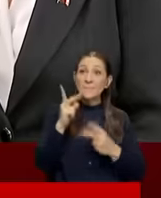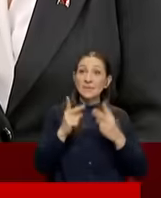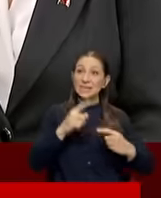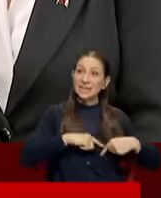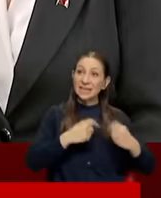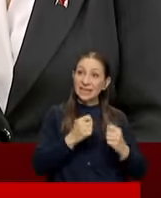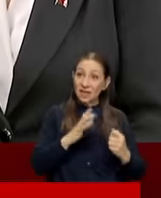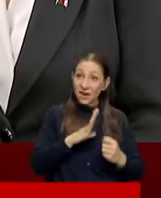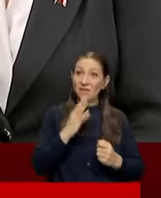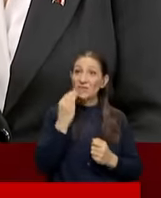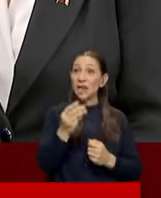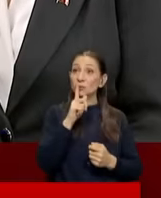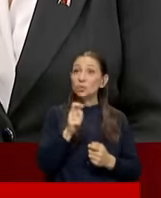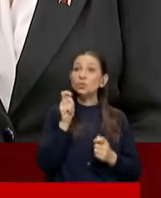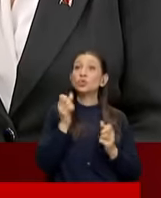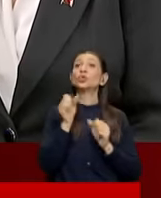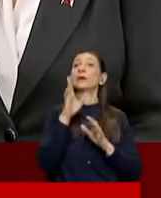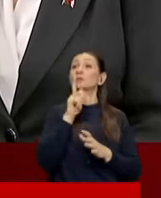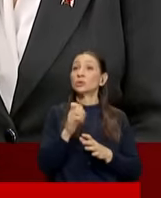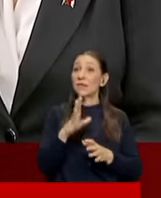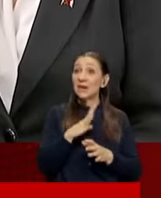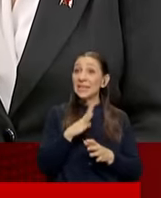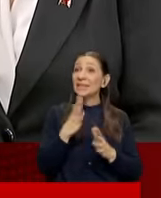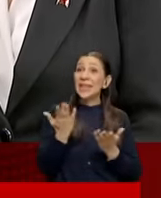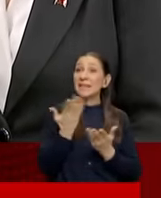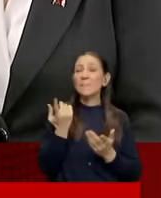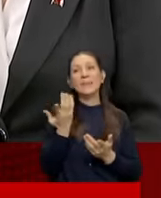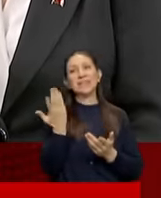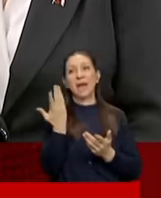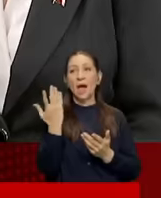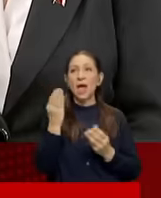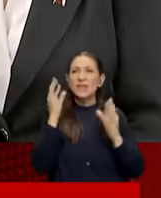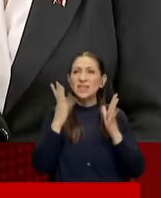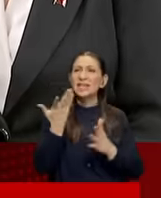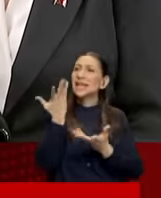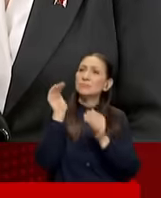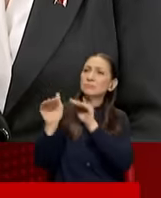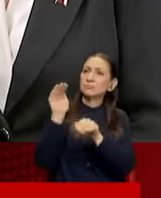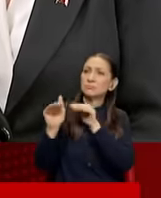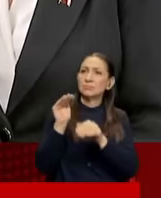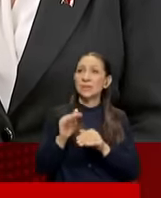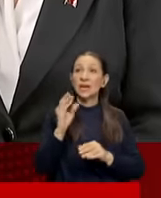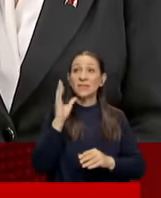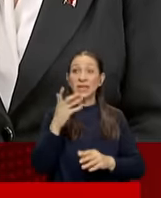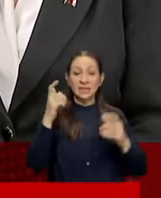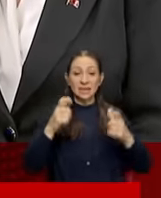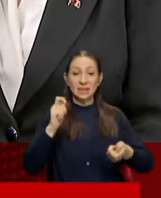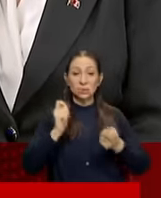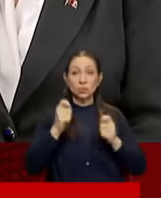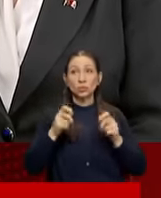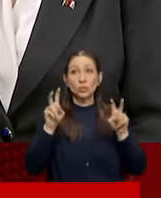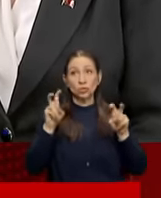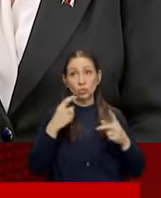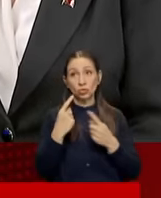kırgınlıklar vardı verilen sözler ve tutulmayan sözler vardı neydi Mesela e en çok size neyi söylediler en çok kentsel dönüşüm